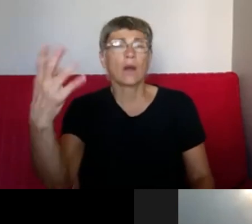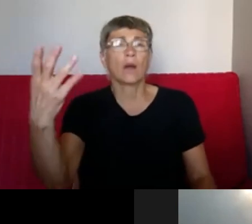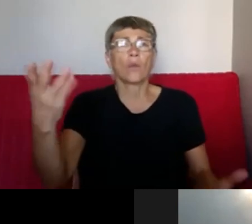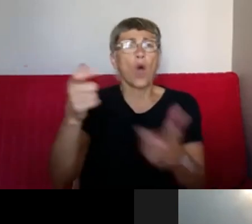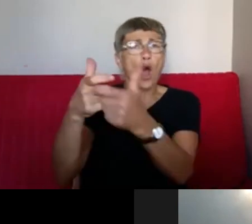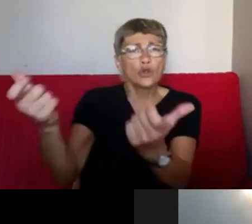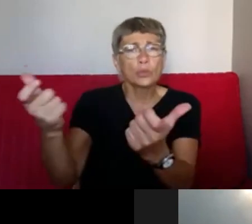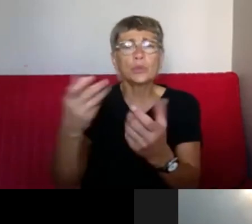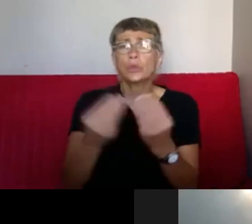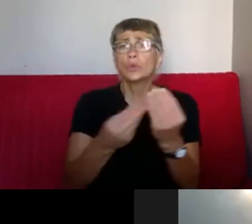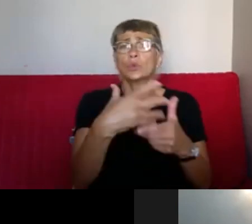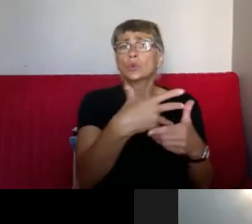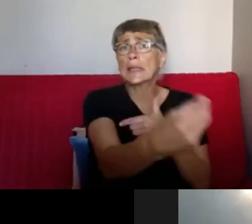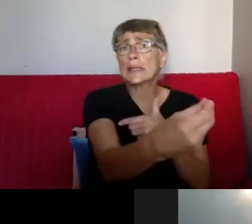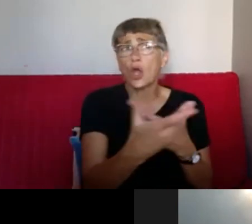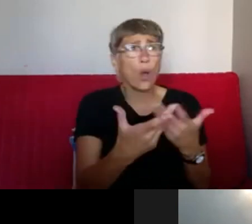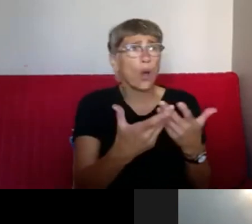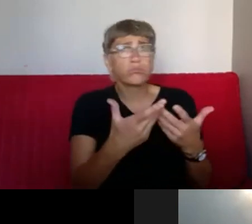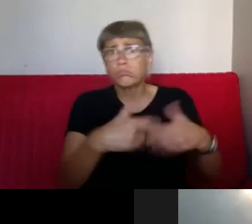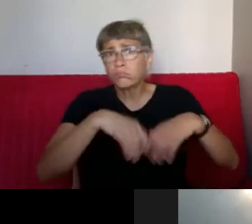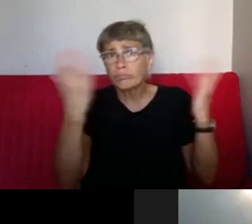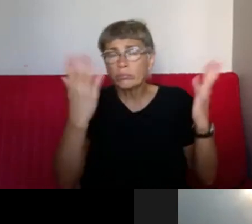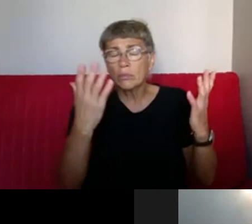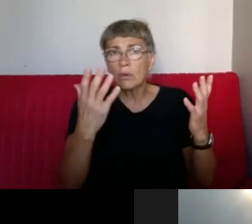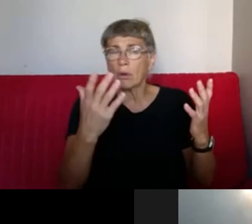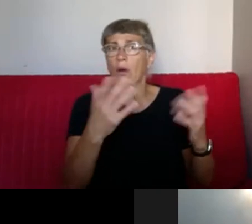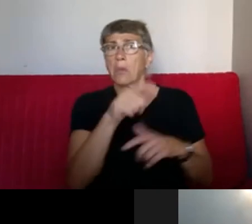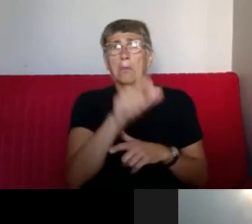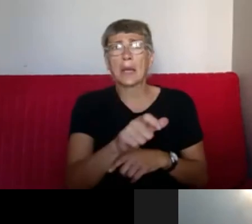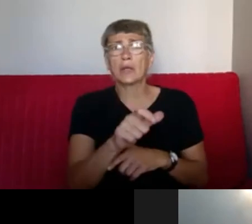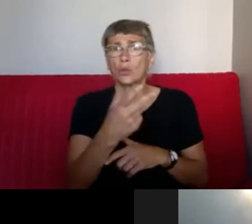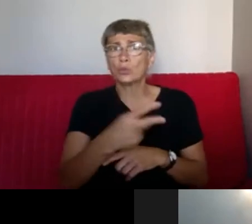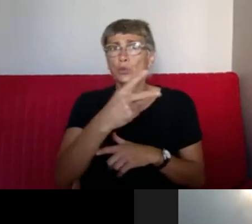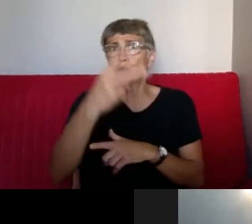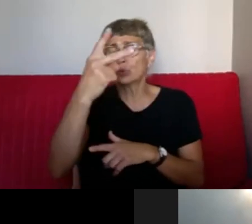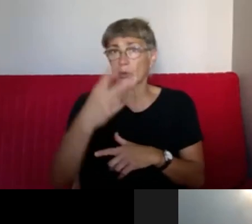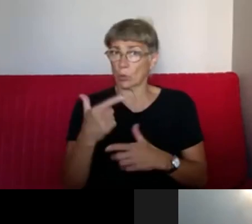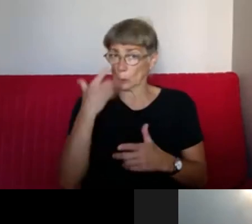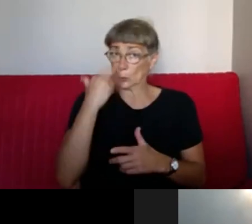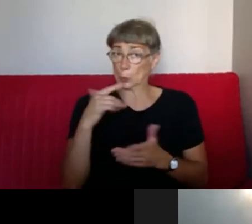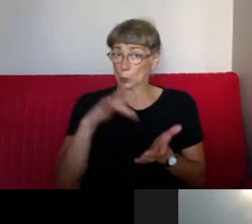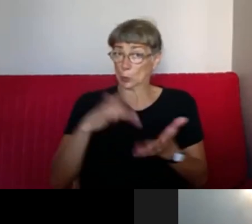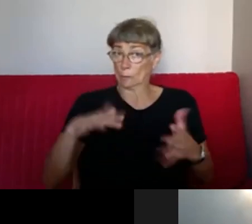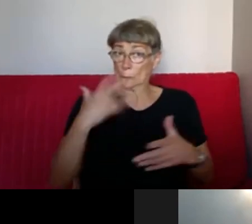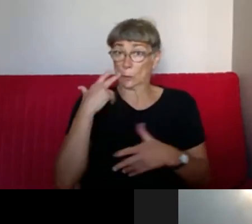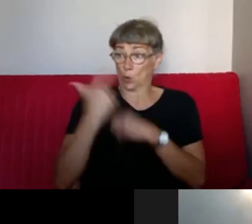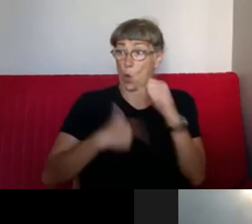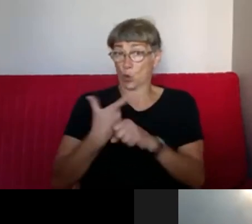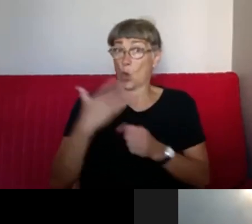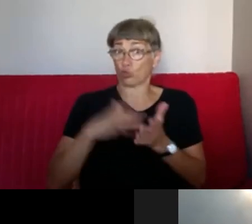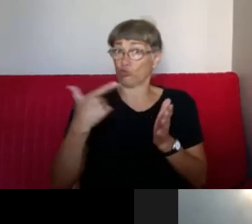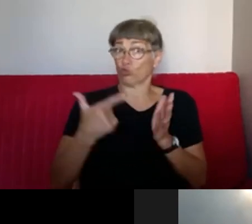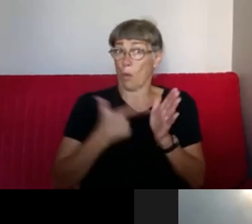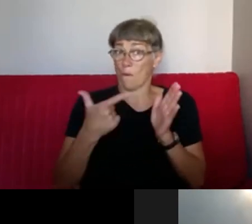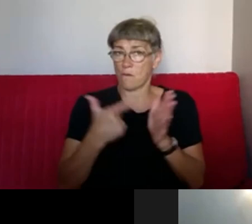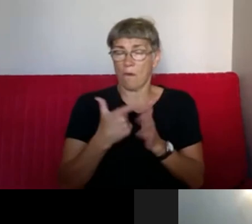les extérieurs, vu comme c'est ouvert à tout le monde, on a de plus en plus des personnes. Moi, je l'ai fait sur 2 ans de suite. Il y a des personnes qui viennent. Ah bah tiens, je connais